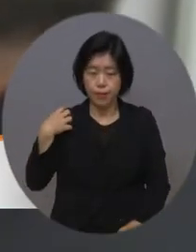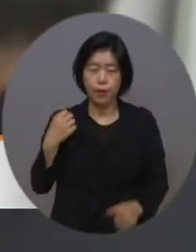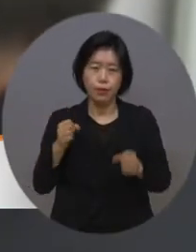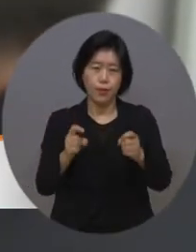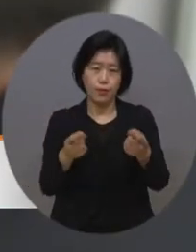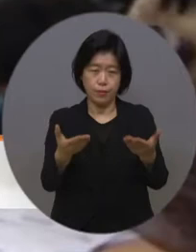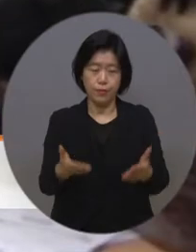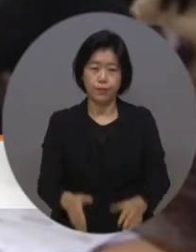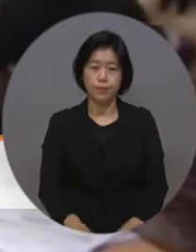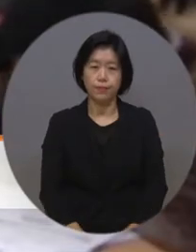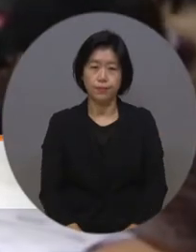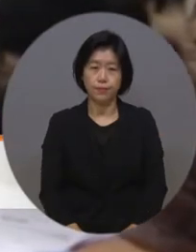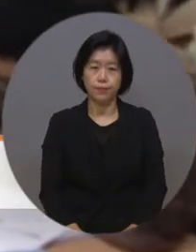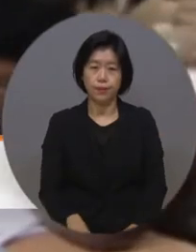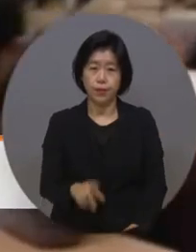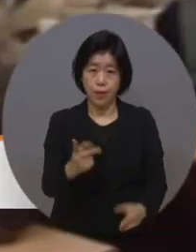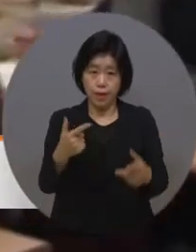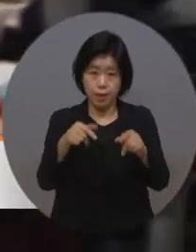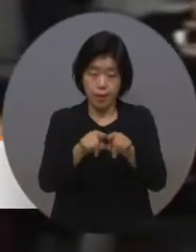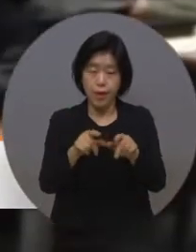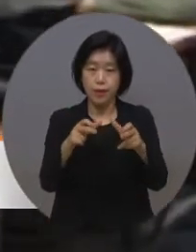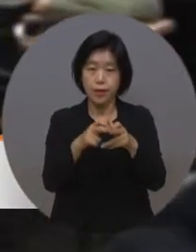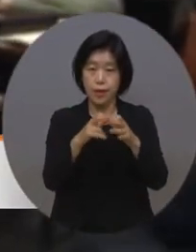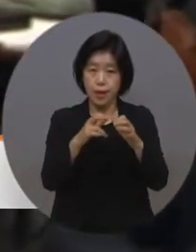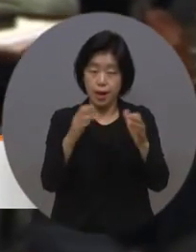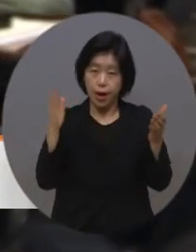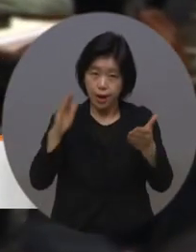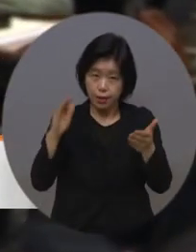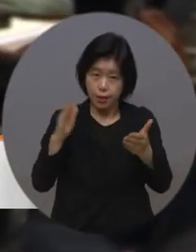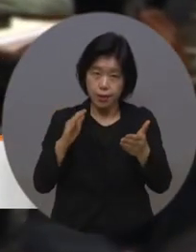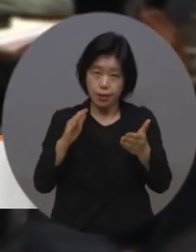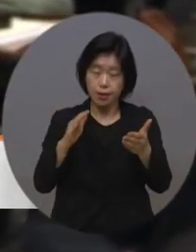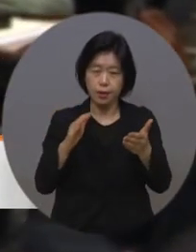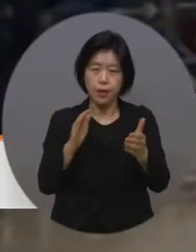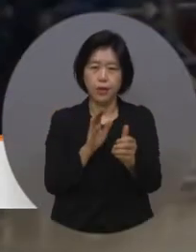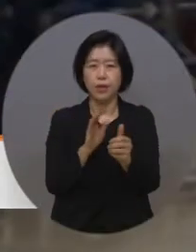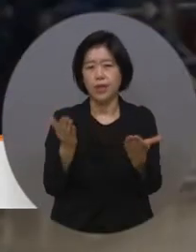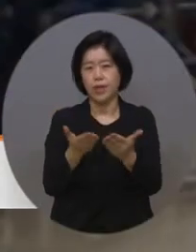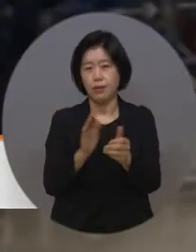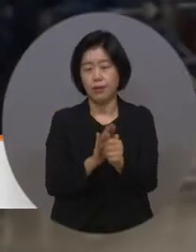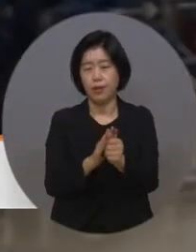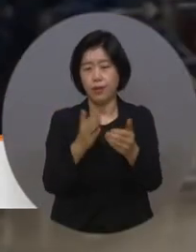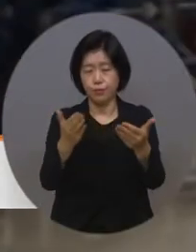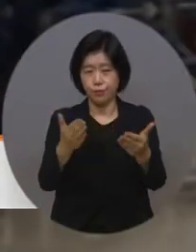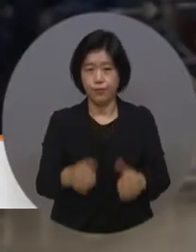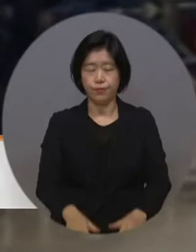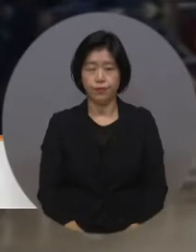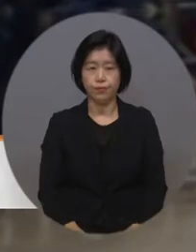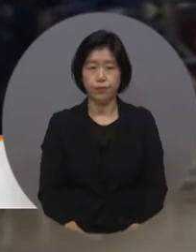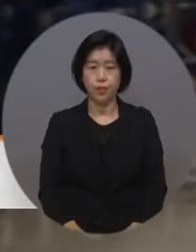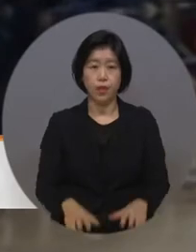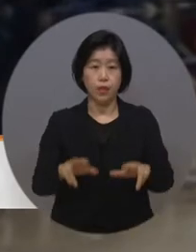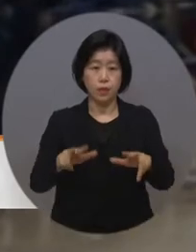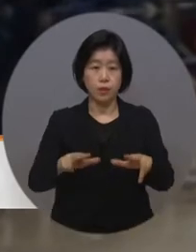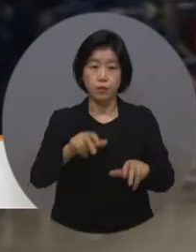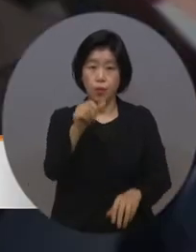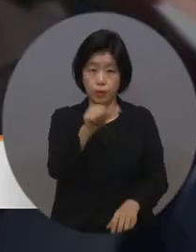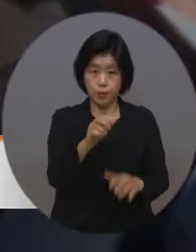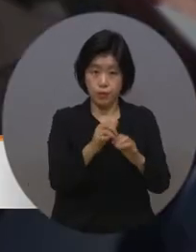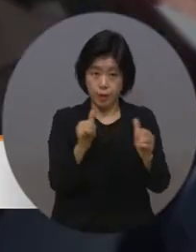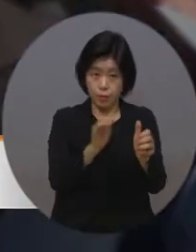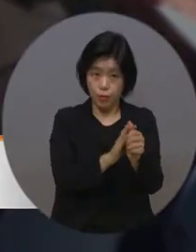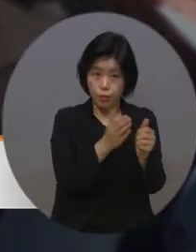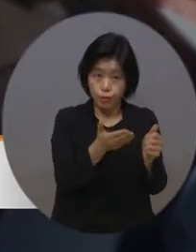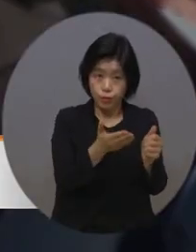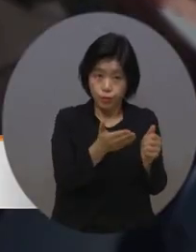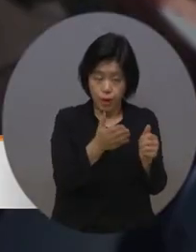계획입니다. 이와 함께 장애학생 취업 지원 대상을 확대합니다. 대상 인원을 기존 5천 명에서 7천 명으로